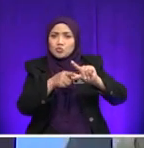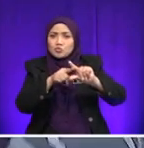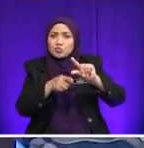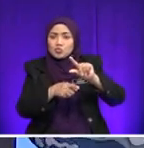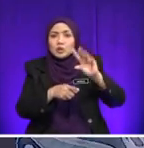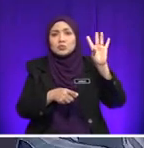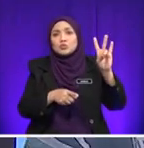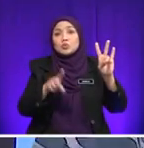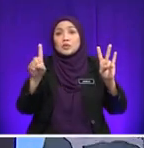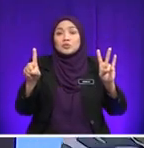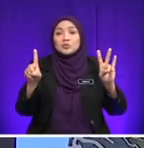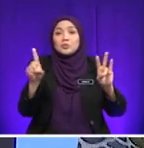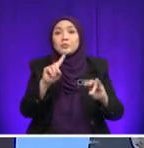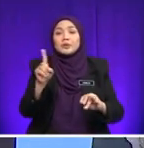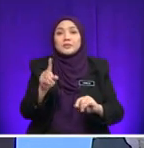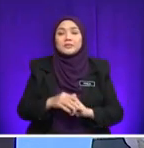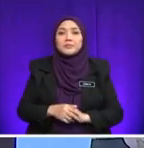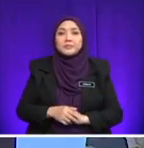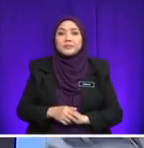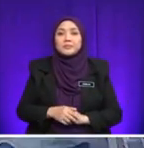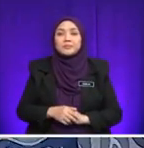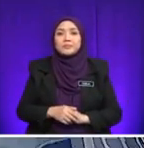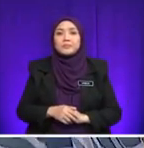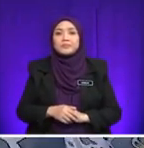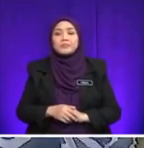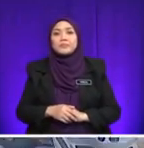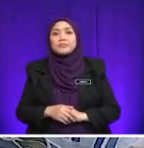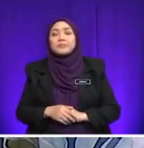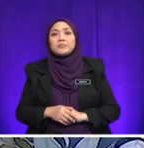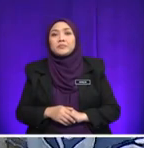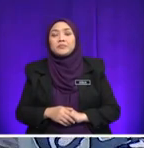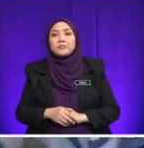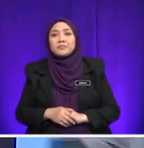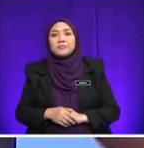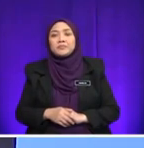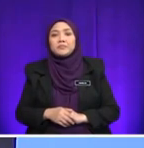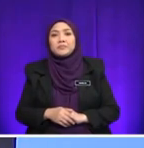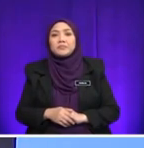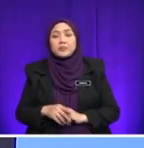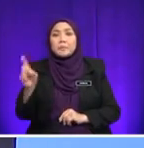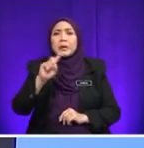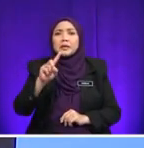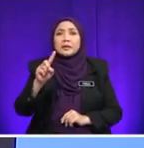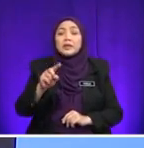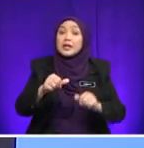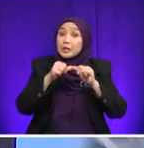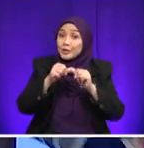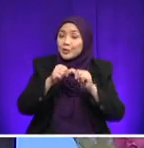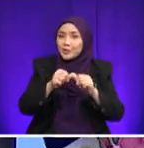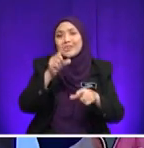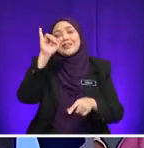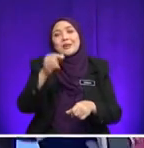perhatikan dulu pergantian Sisi yang mana yang menempati petua kos kita